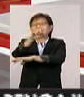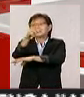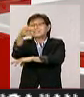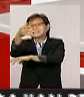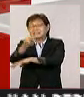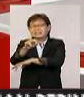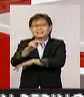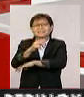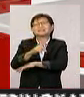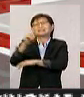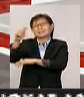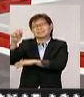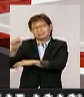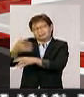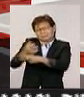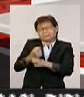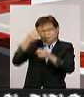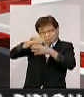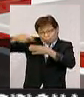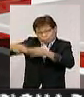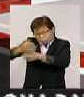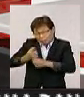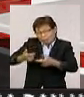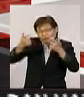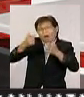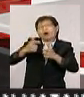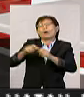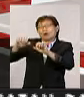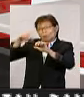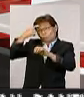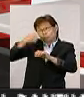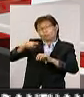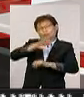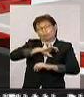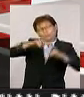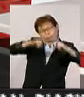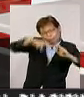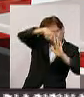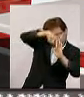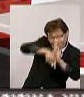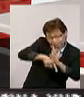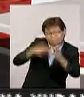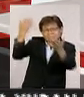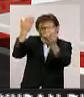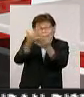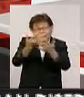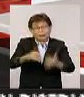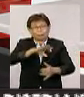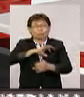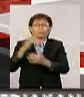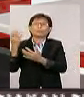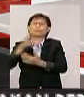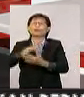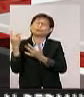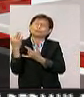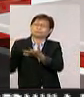berharap keputusan akan diperolehi secepat mungkin bagi membolehkan polis menjalankan siasatan lanjut. Ketika ini pihaknya sedang menunggu